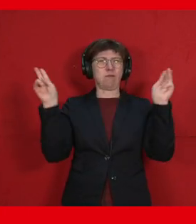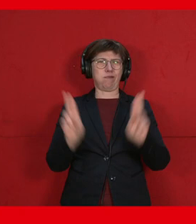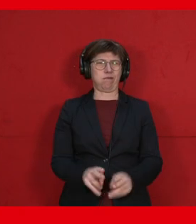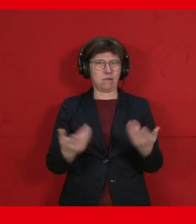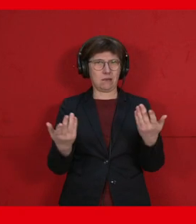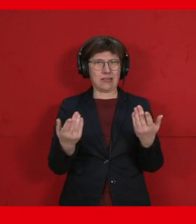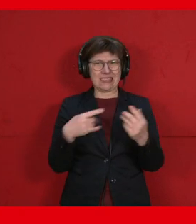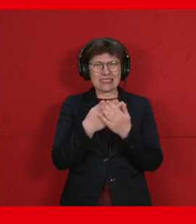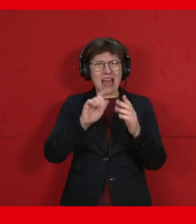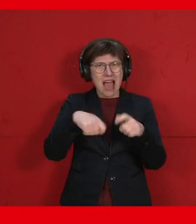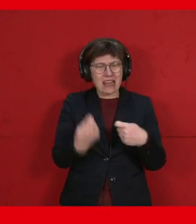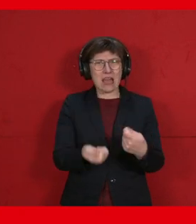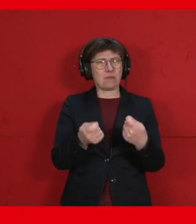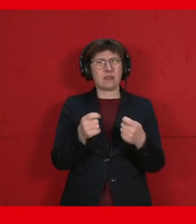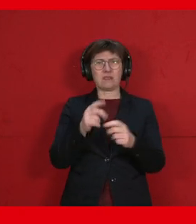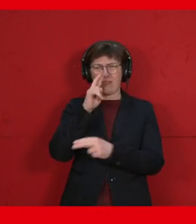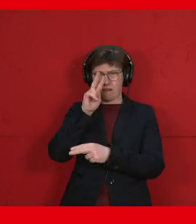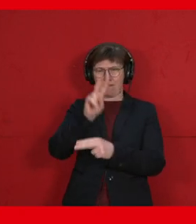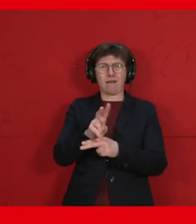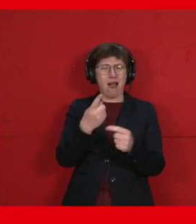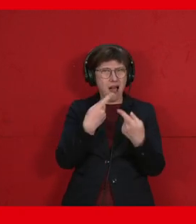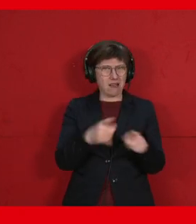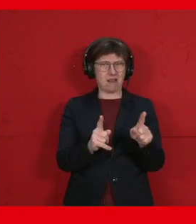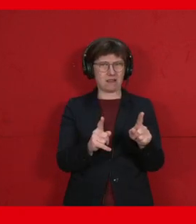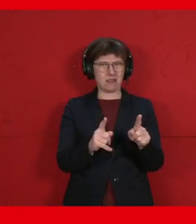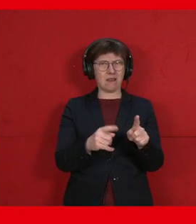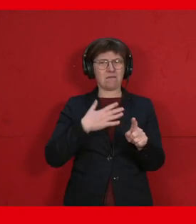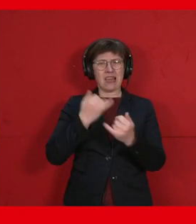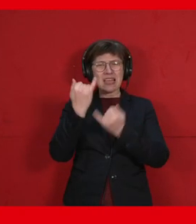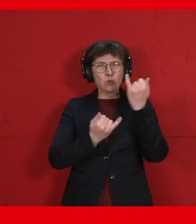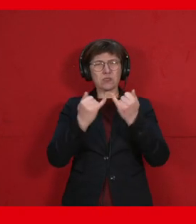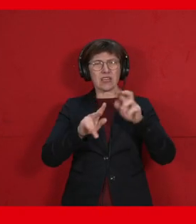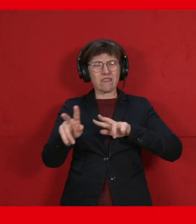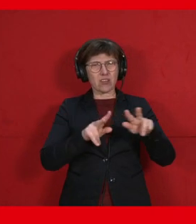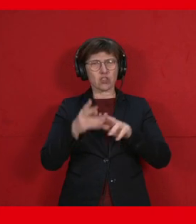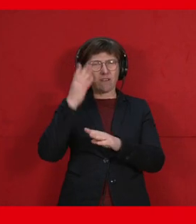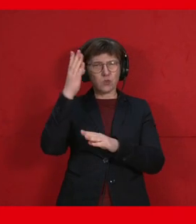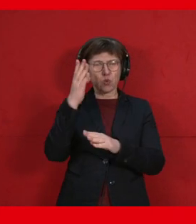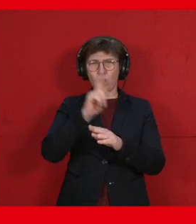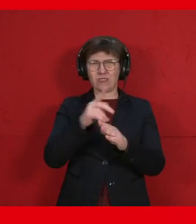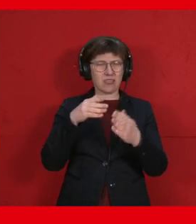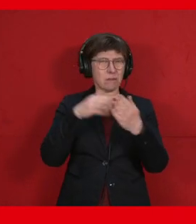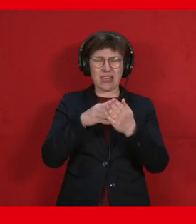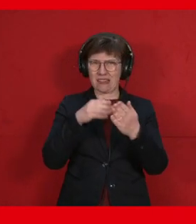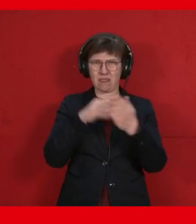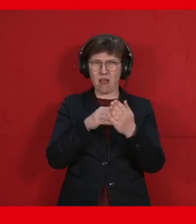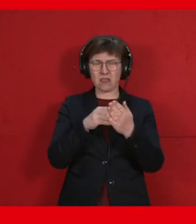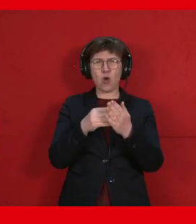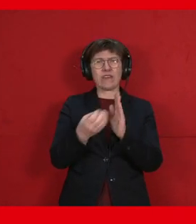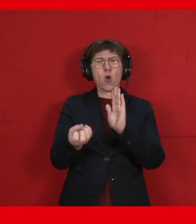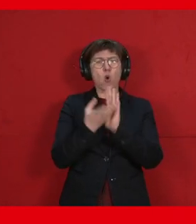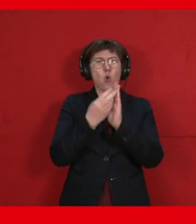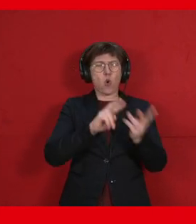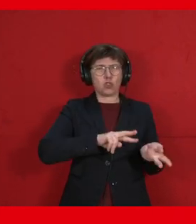zu einer vollständigen Veränderung der Betrachtungsweise. Unsere industrielle und wirtschaftliche Zukunft wird nicht behindert durch die